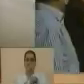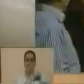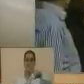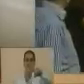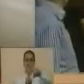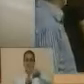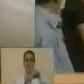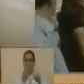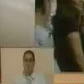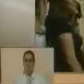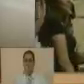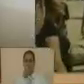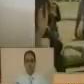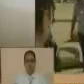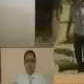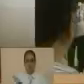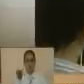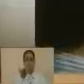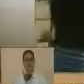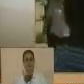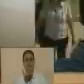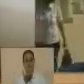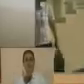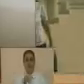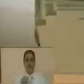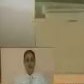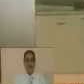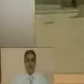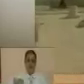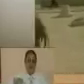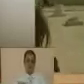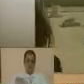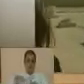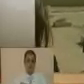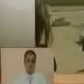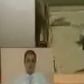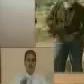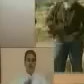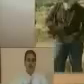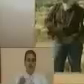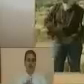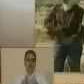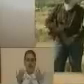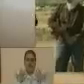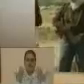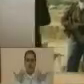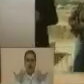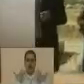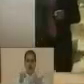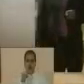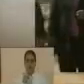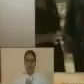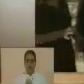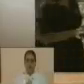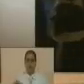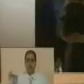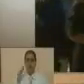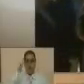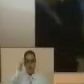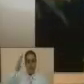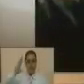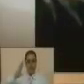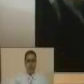عدد السياح بنسبة 49% للعام الحالي. وتشير البيانات الصادرة عن وزارة السياحة إلى أن سياح